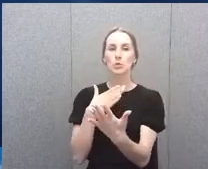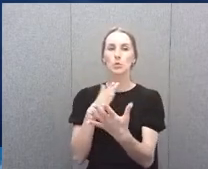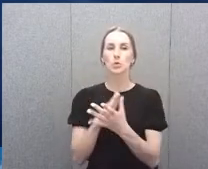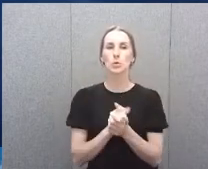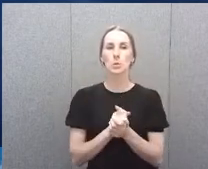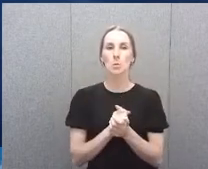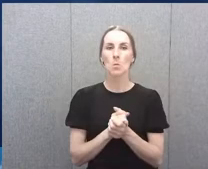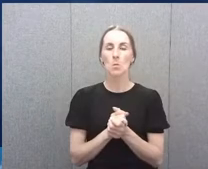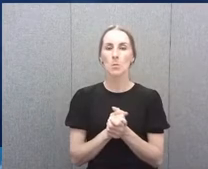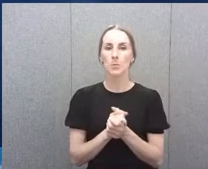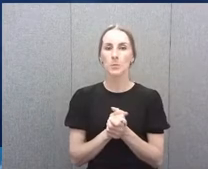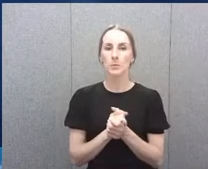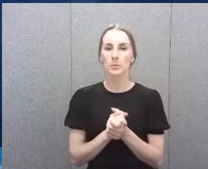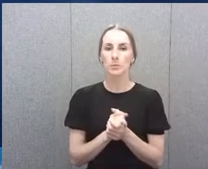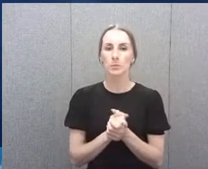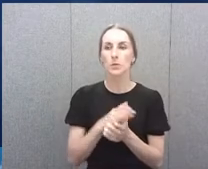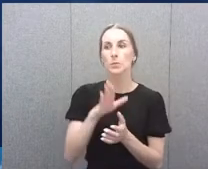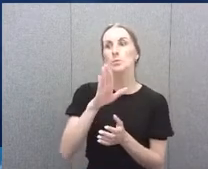вопросы.